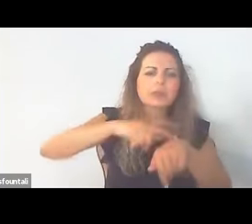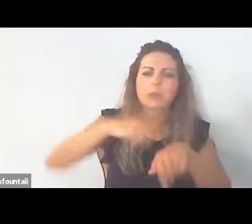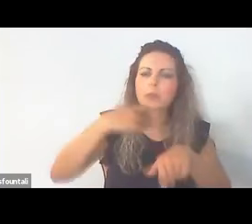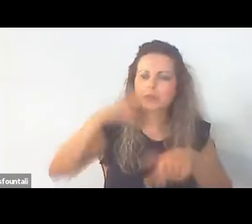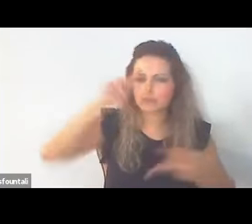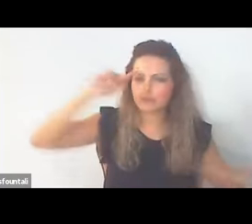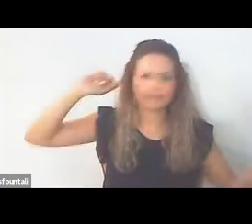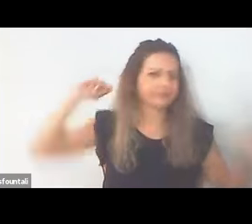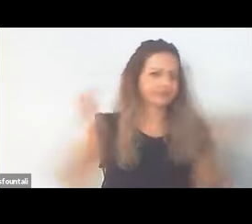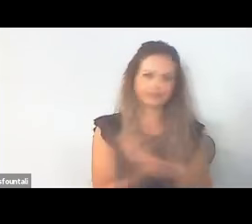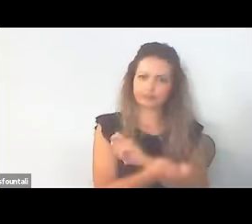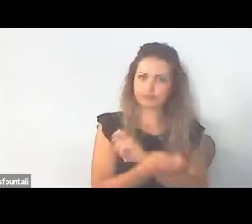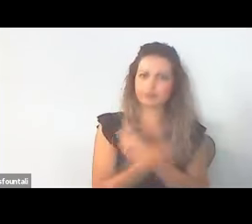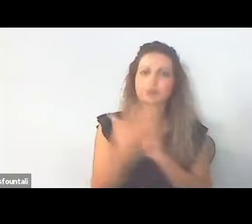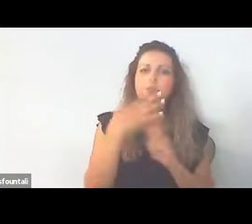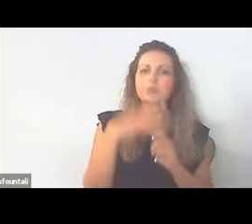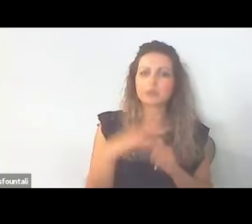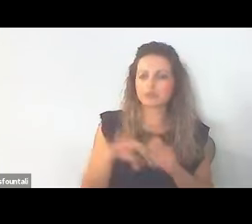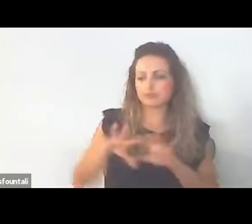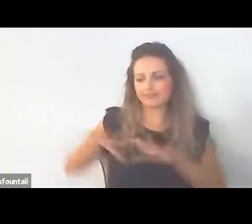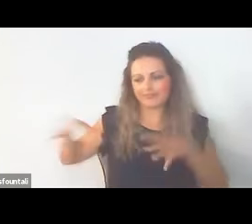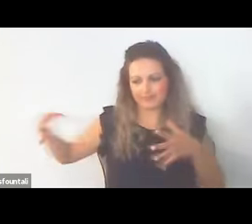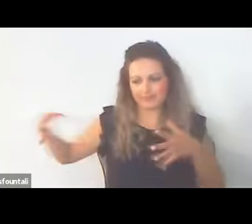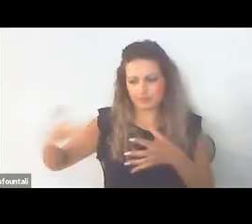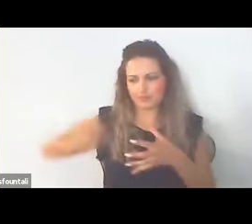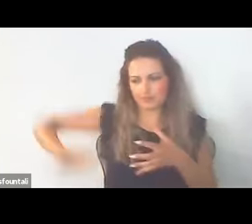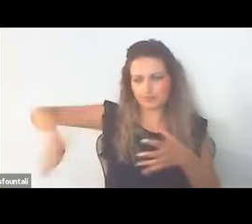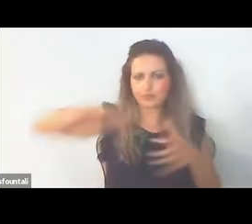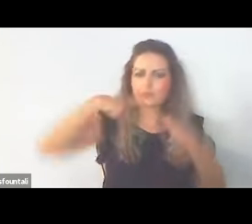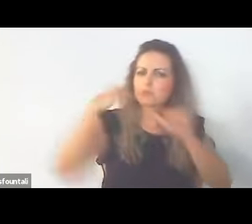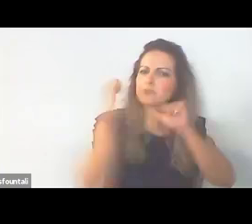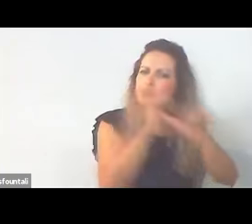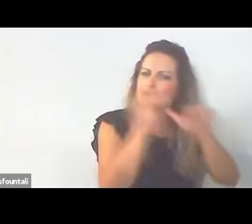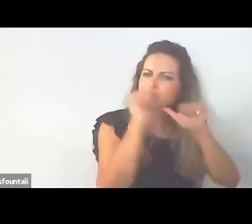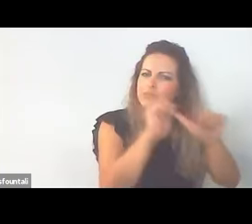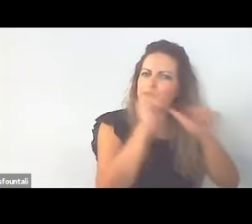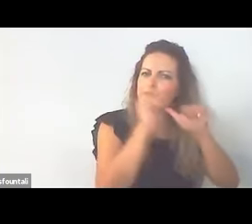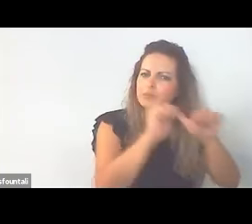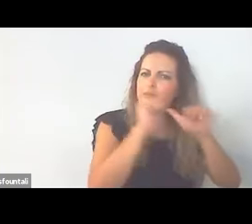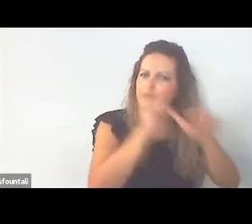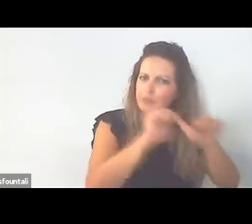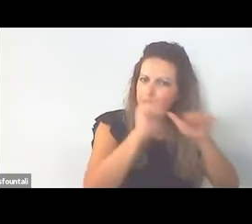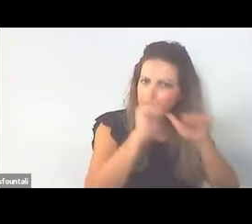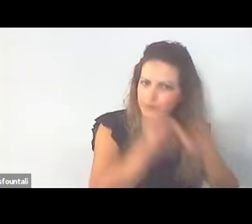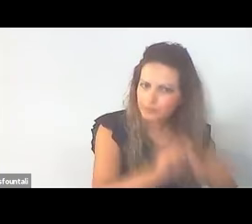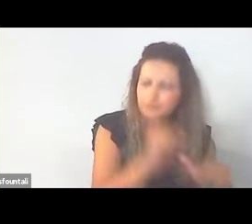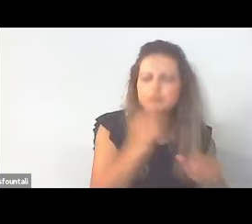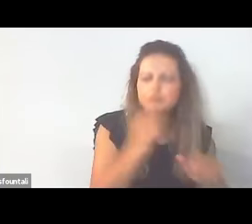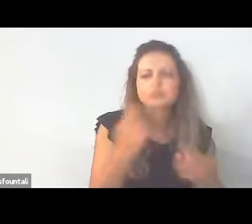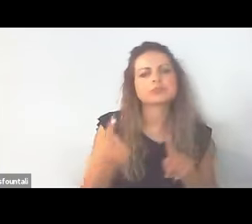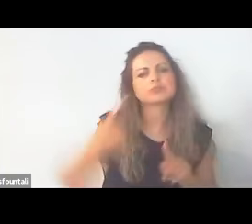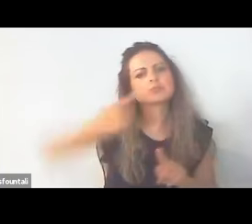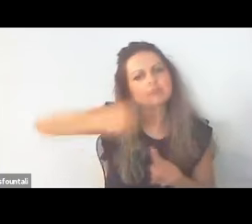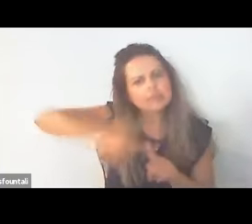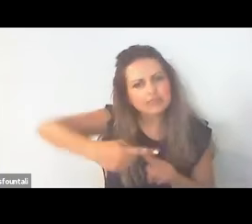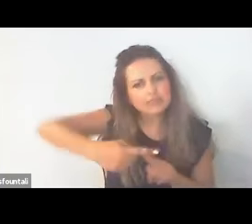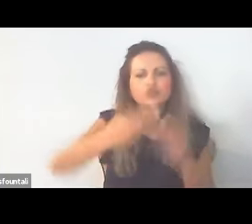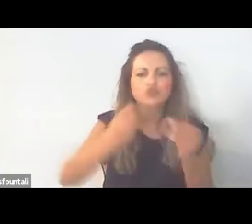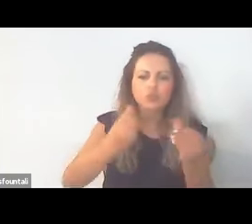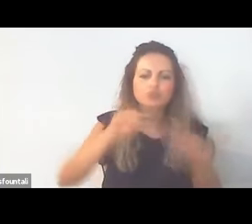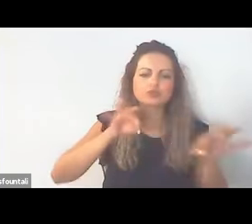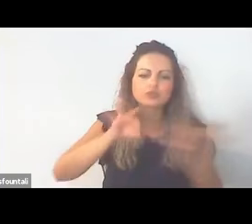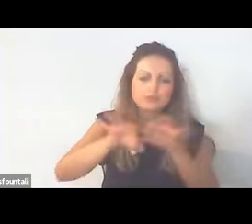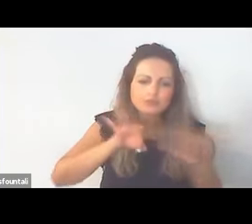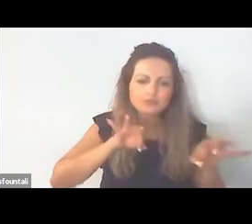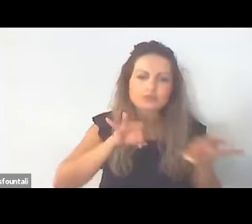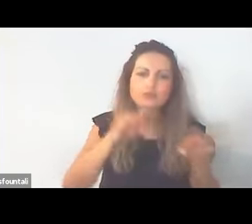αποκλειστική πίεση του ευρύτερου γυναικείου κινήματος και του κινήματος των ανθρώπινων δικαιωμάτων και των πρακτικών και της μεθοδολογίας που